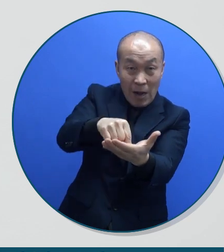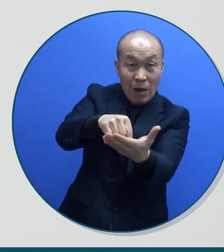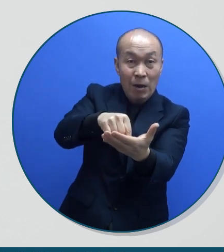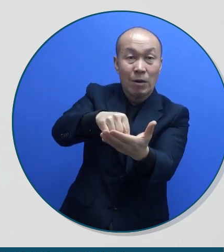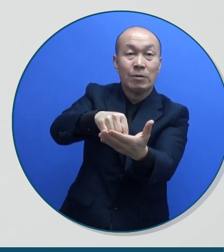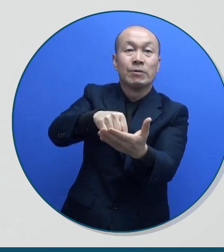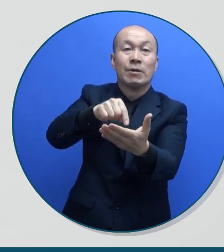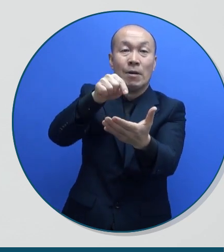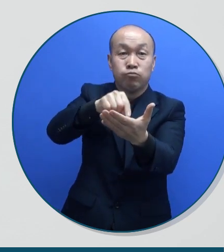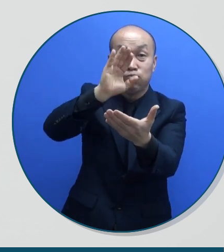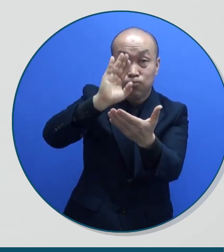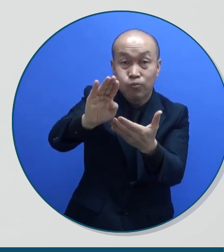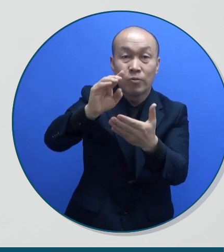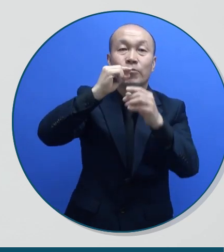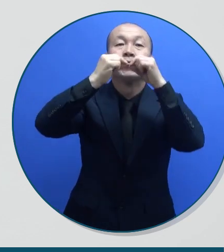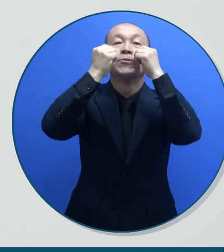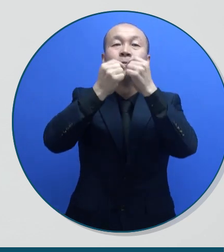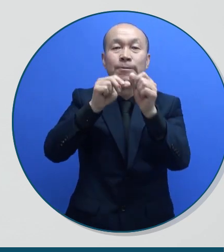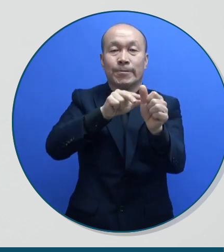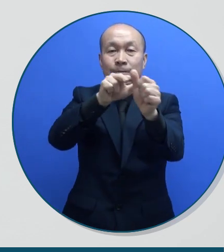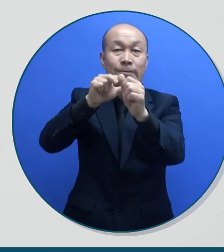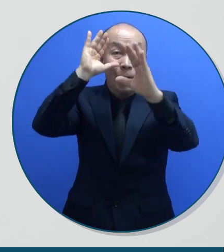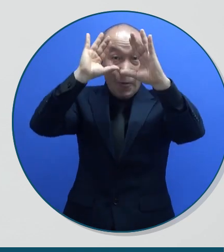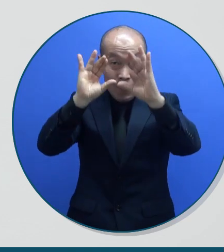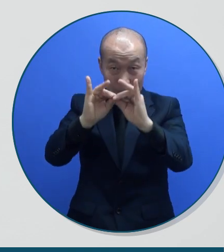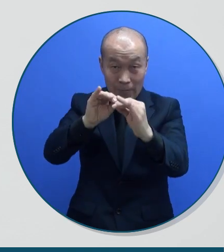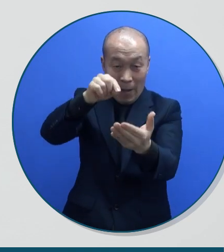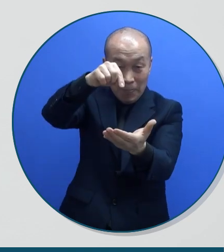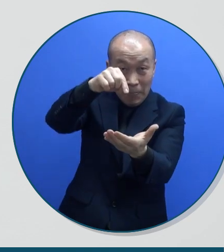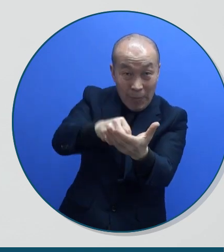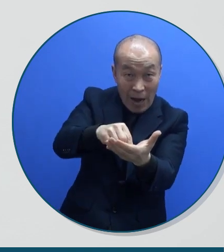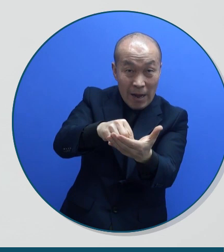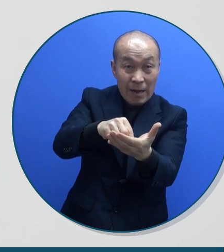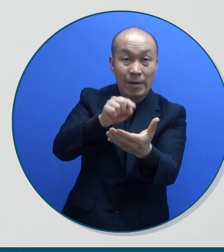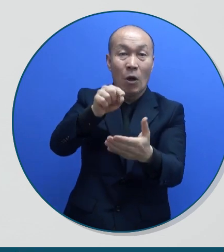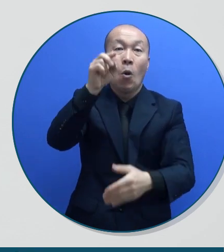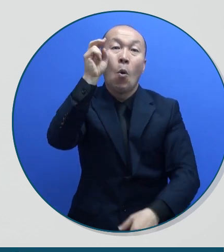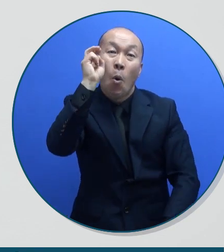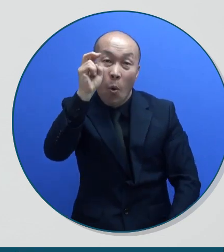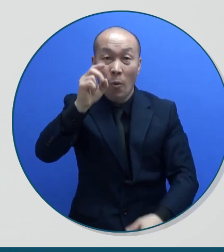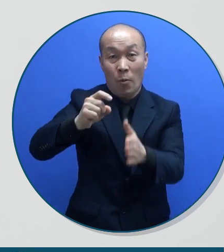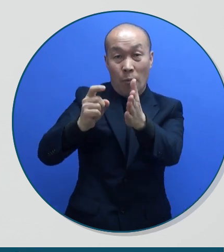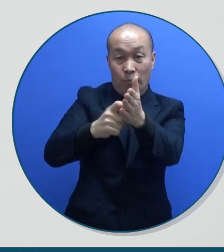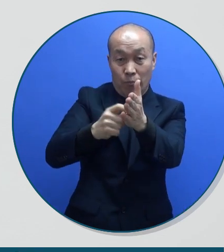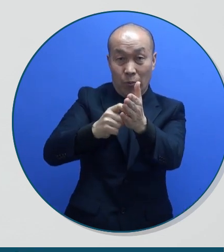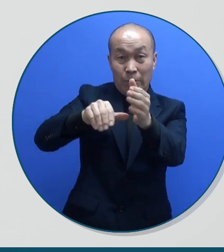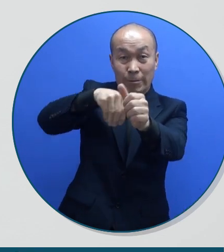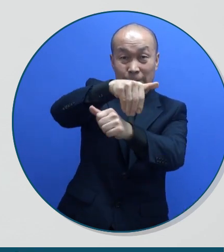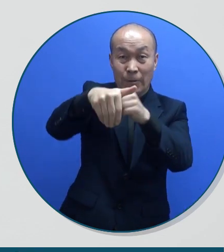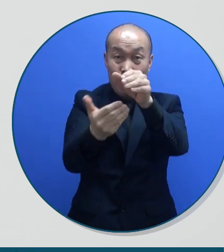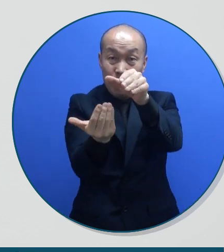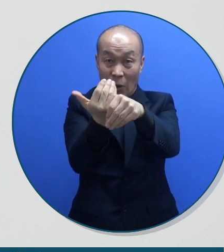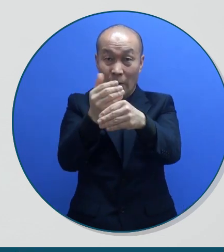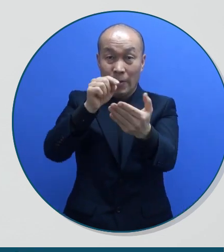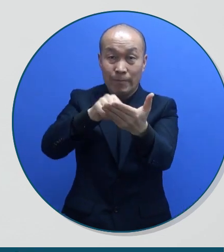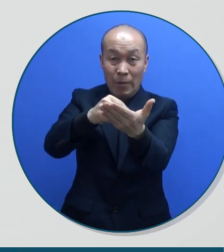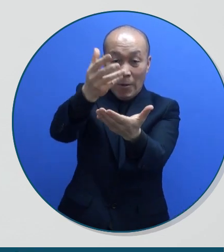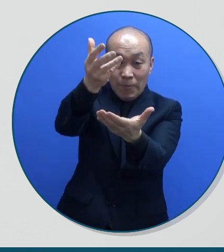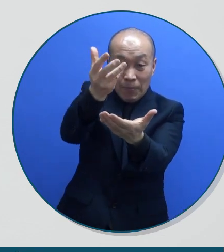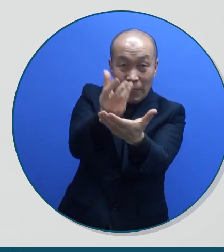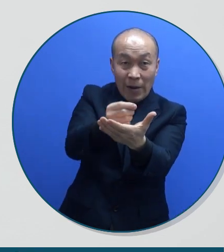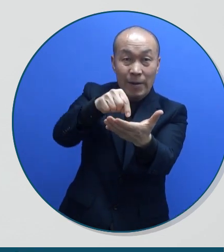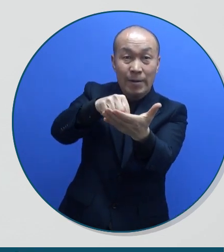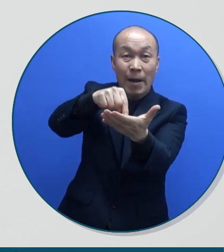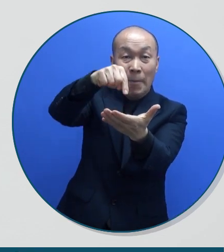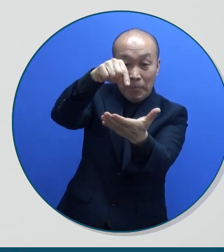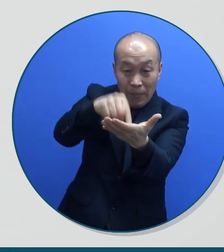주세요. 그 후 개인정보 동의하기를 클릭합니다. 그리고 혹시 모를 긴급 상황이 발생했을